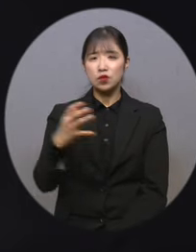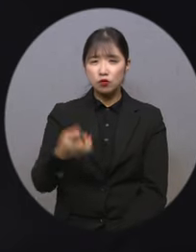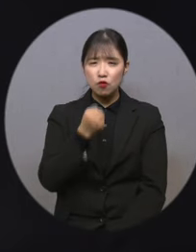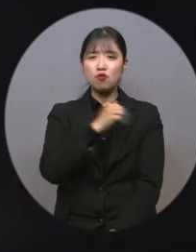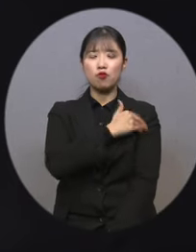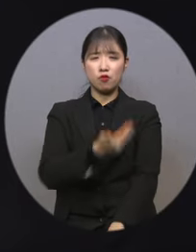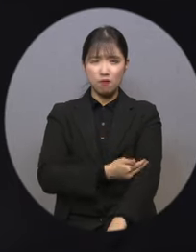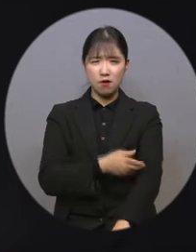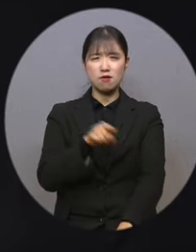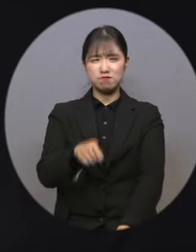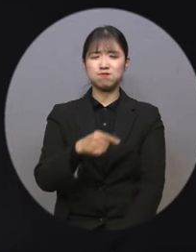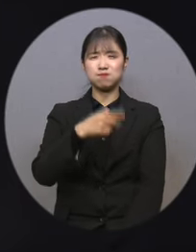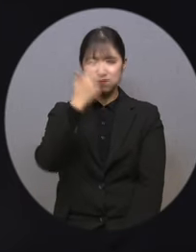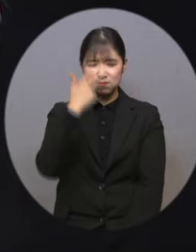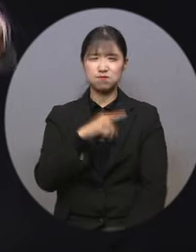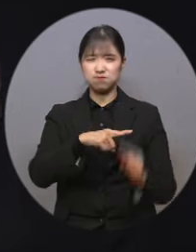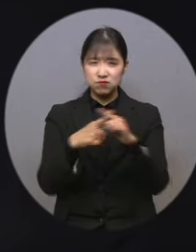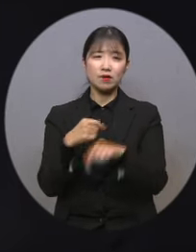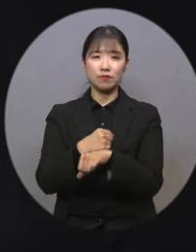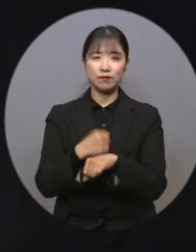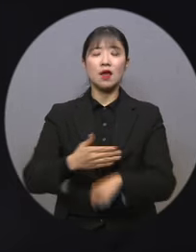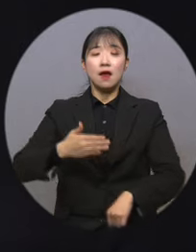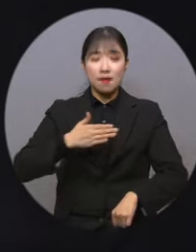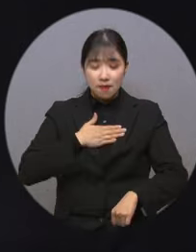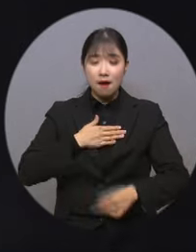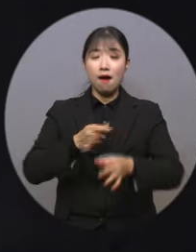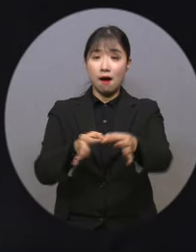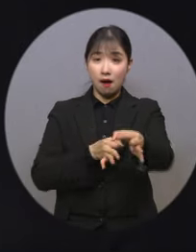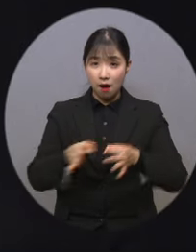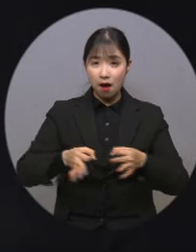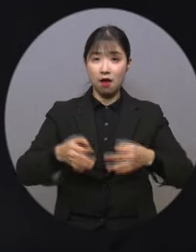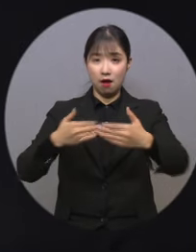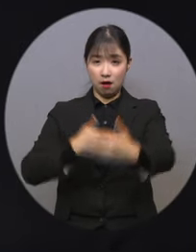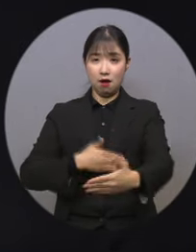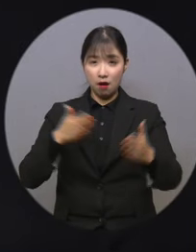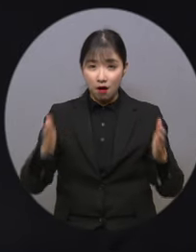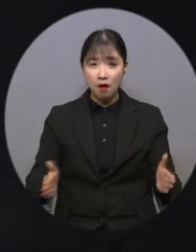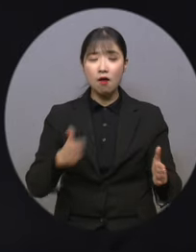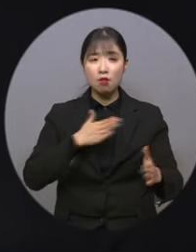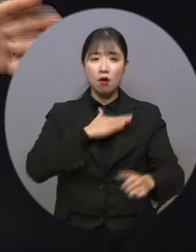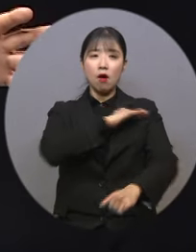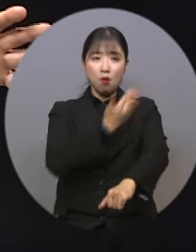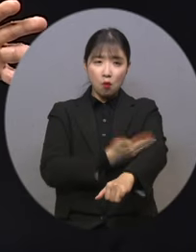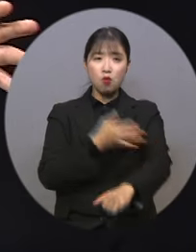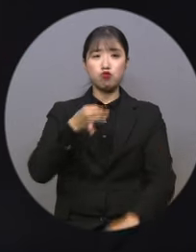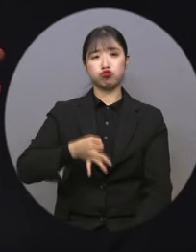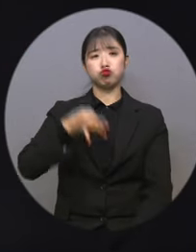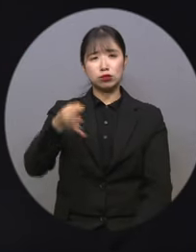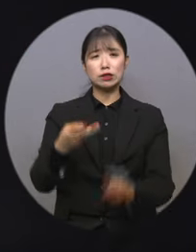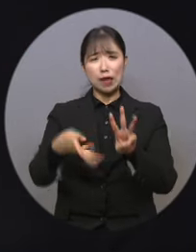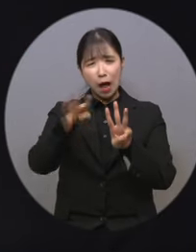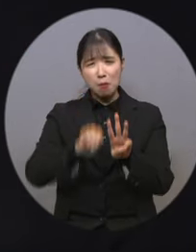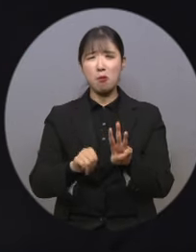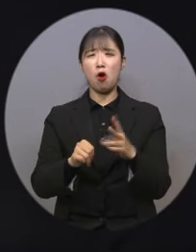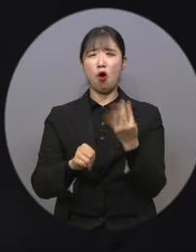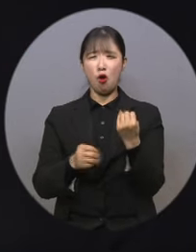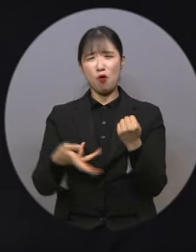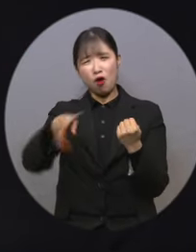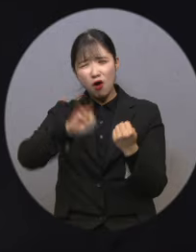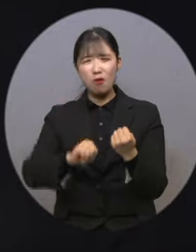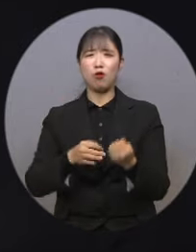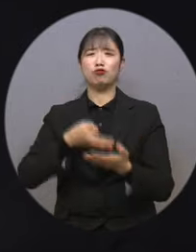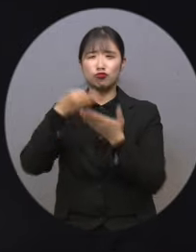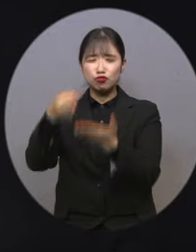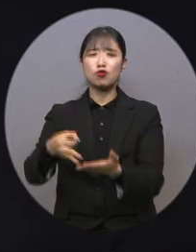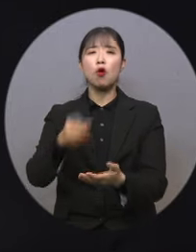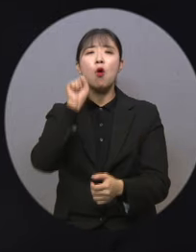소유권 절대 원칙. 아니 자기 가게는 자기가 권리금 주고 3억씩 주고 몇 억씩 주고 월세